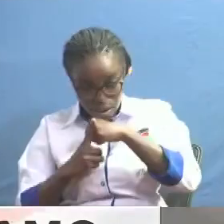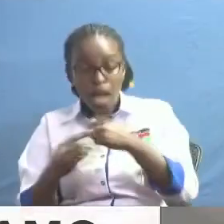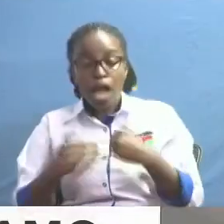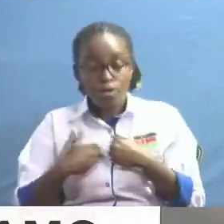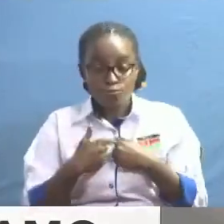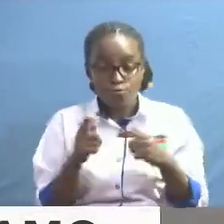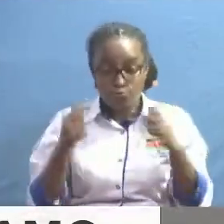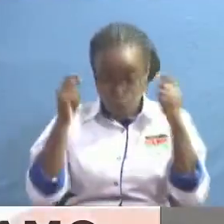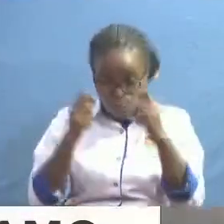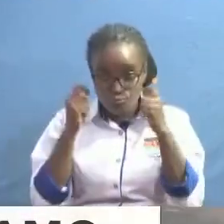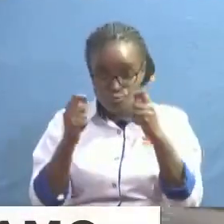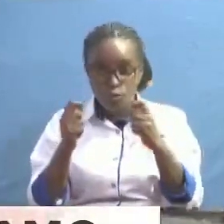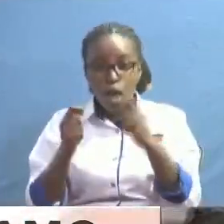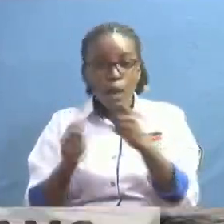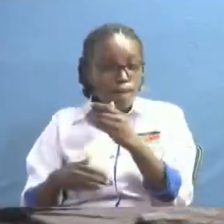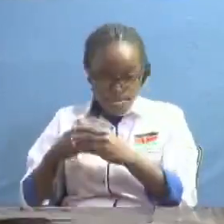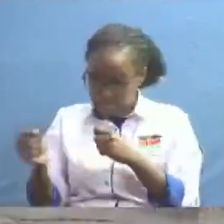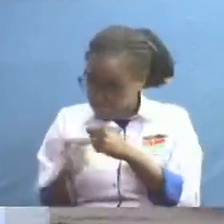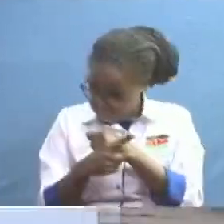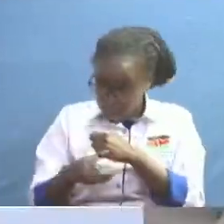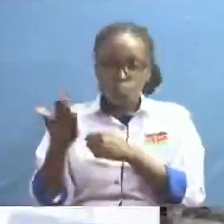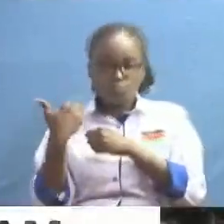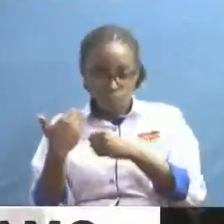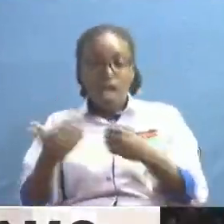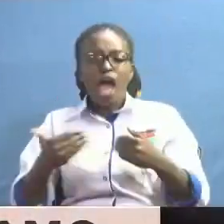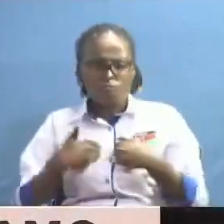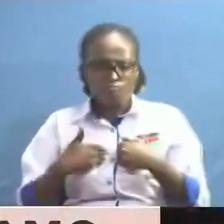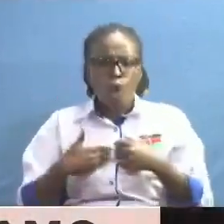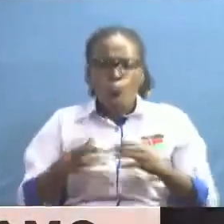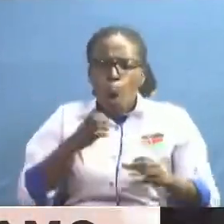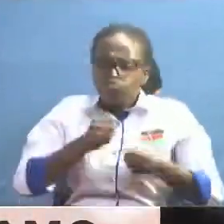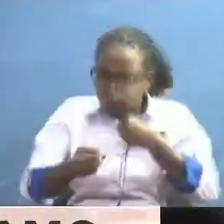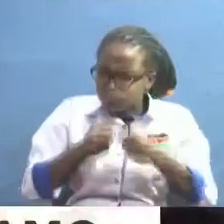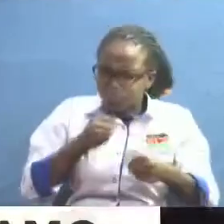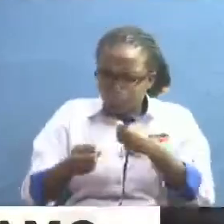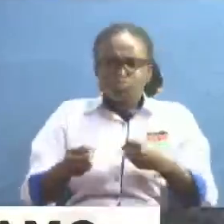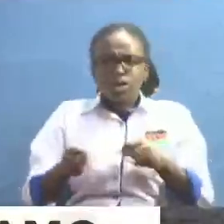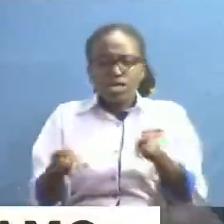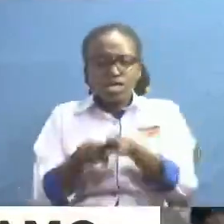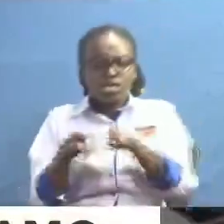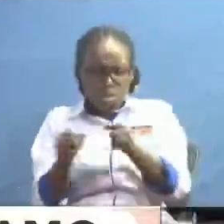katika maandamano ya mwezi uliopita yaliyosababisha vurugu, uharibifu wa mali na